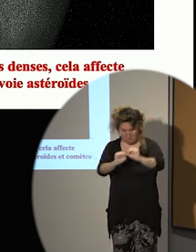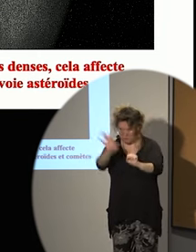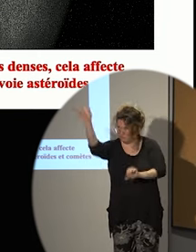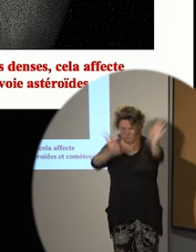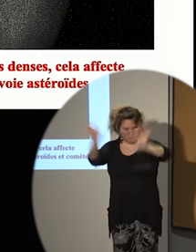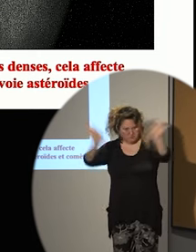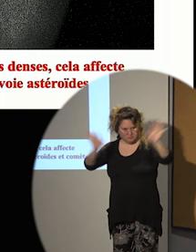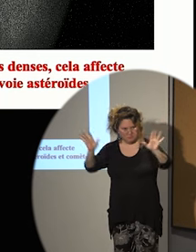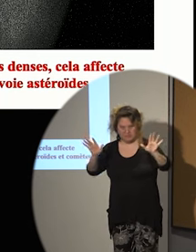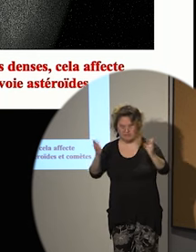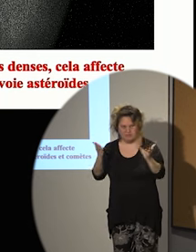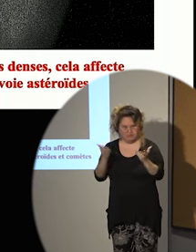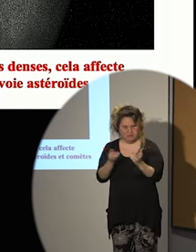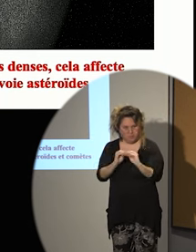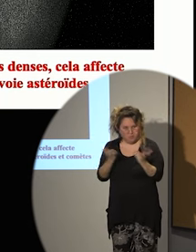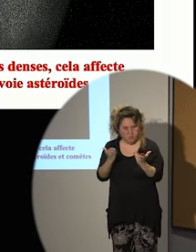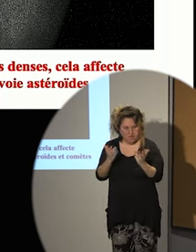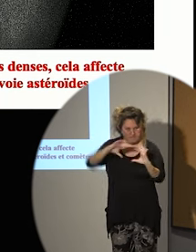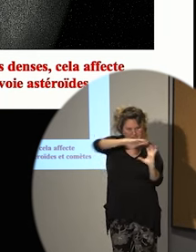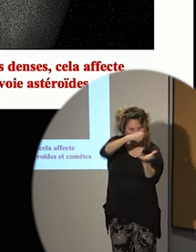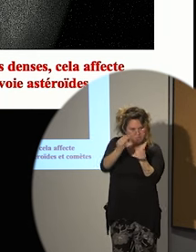centre. Le problème, la Terre, elle est au centre.